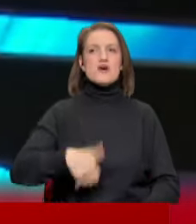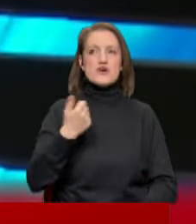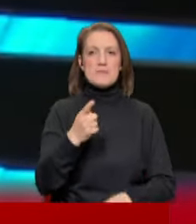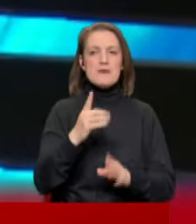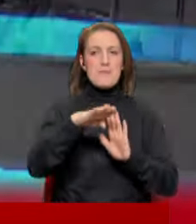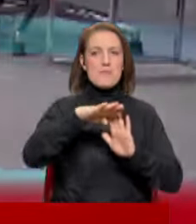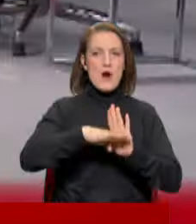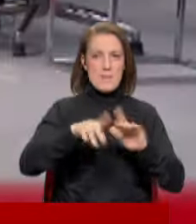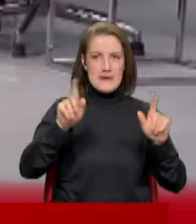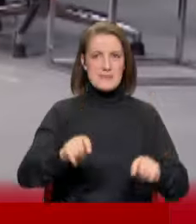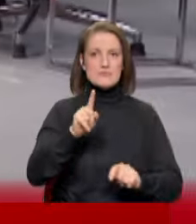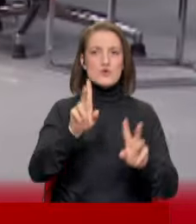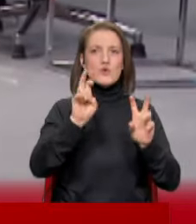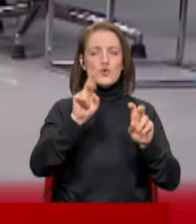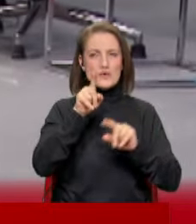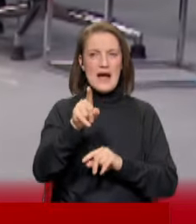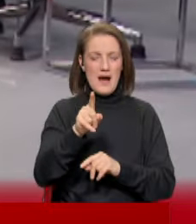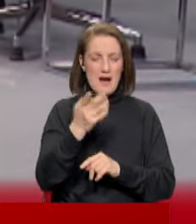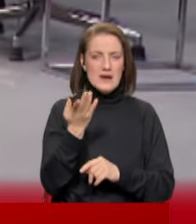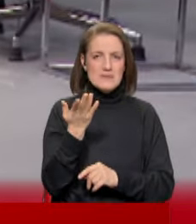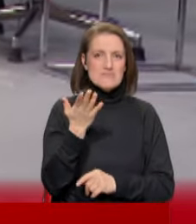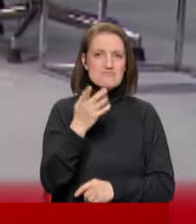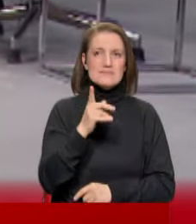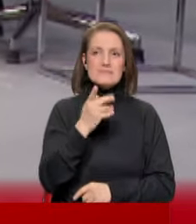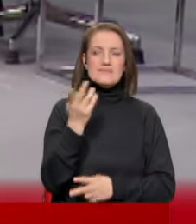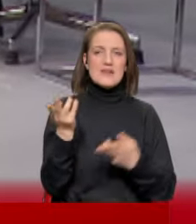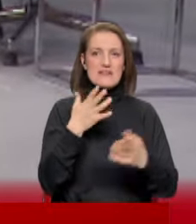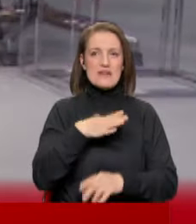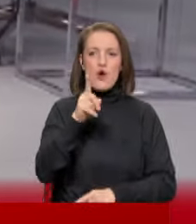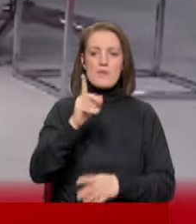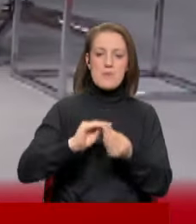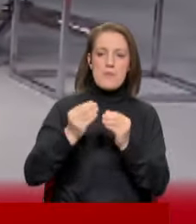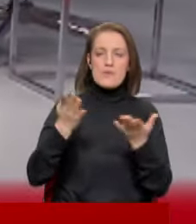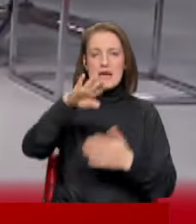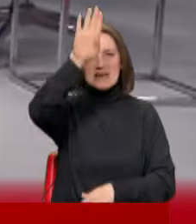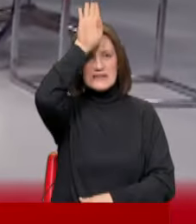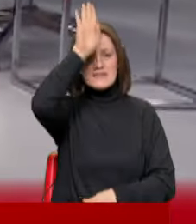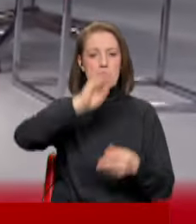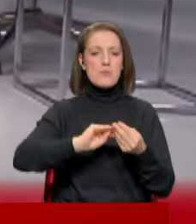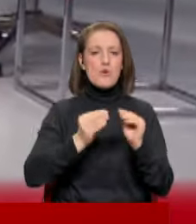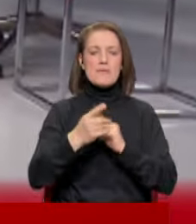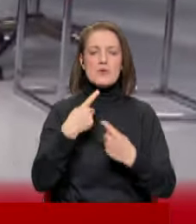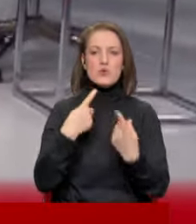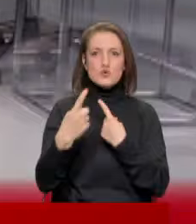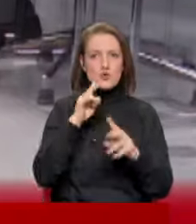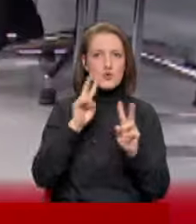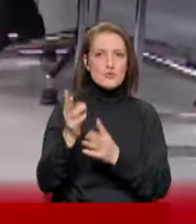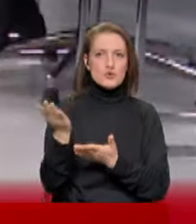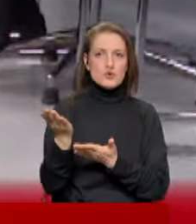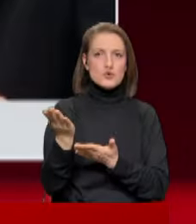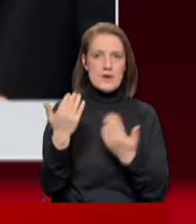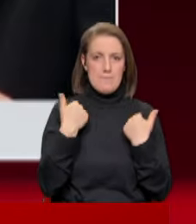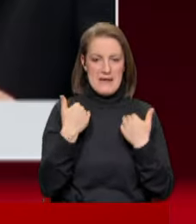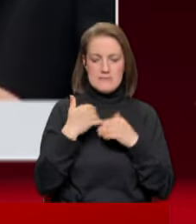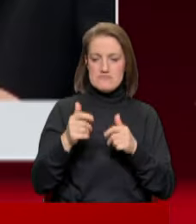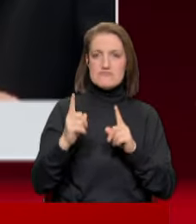aslında bir program yapsanız Bu konuda bir çağrıda bulunmak ister misiniz kendisine Öyle Bir dertleri yok Ferhat Bey İstanbul'un meselelerini konuştuğunu görüyor musunuz gelip